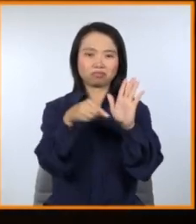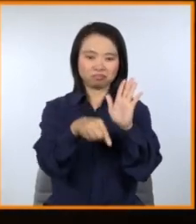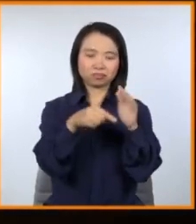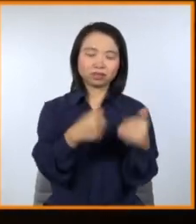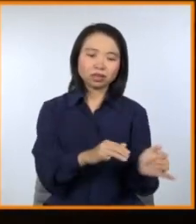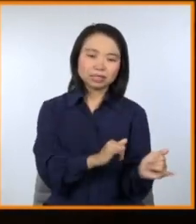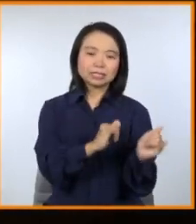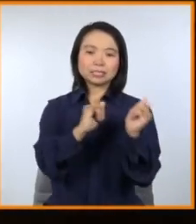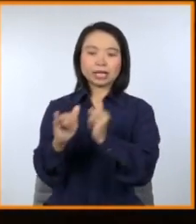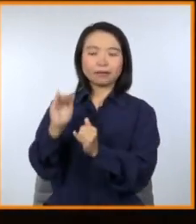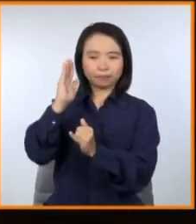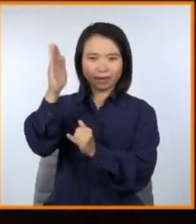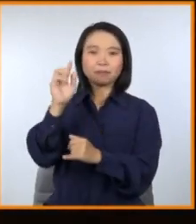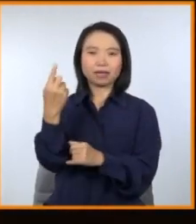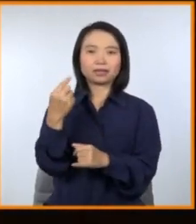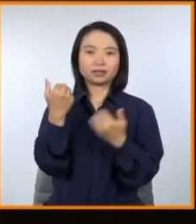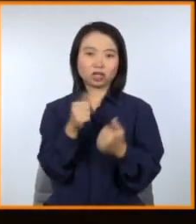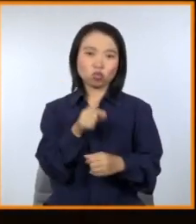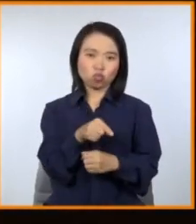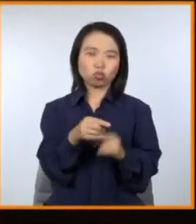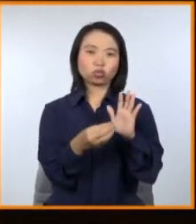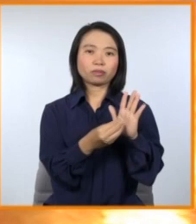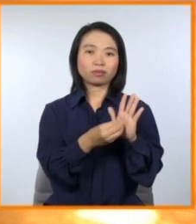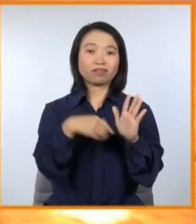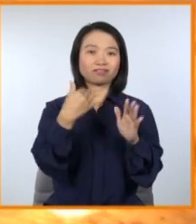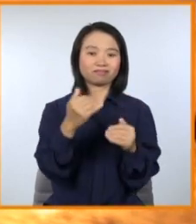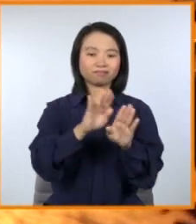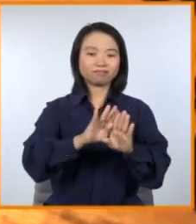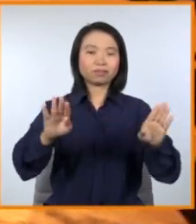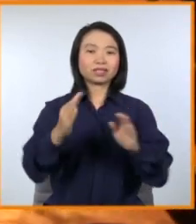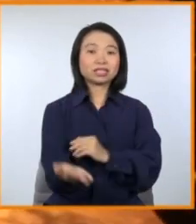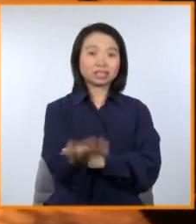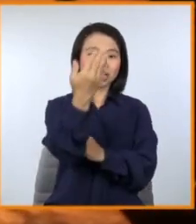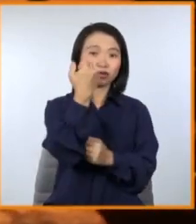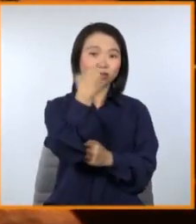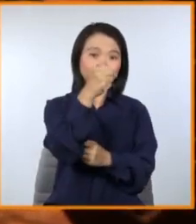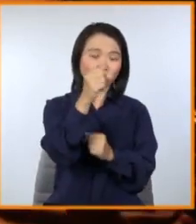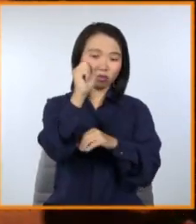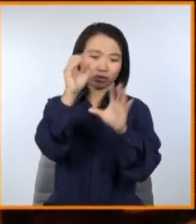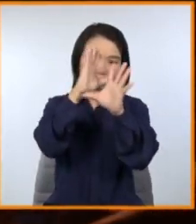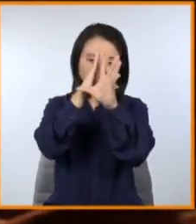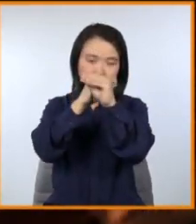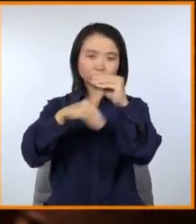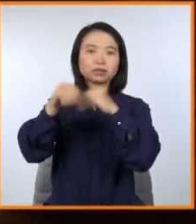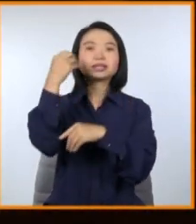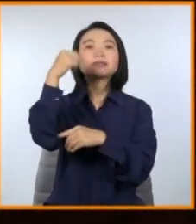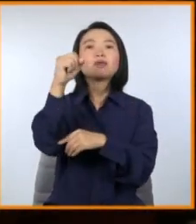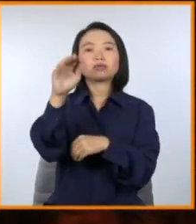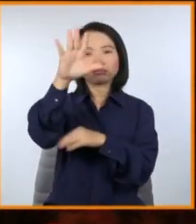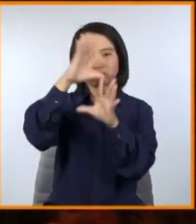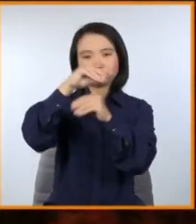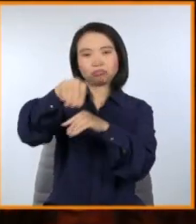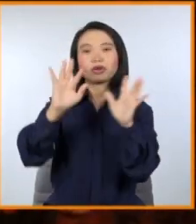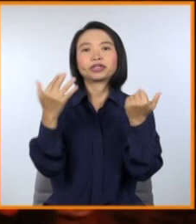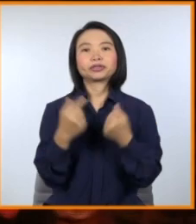ย้ายไปที่ใหม่ซึ่งใหญ่กว่าและถาวรเปิดให้เข้าชมทุกวัน10โมงเช้าถึง4ทุ่มผู้จัดยังคาดหวังการมาเที่ยวช